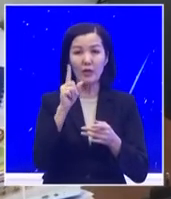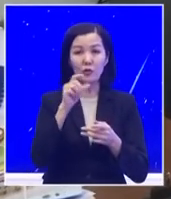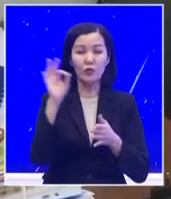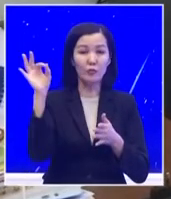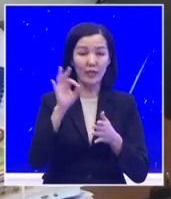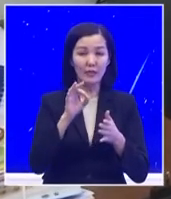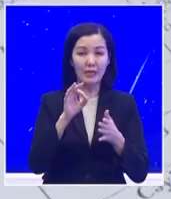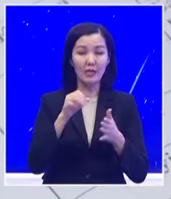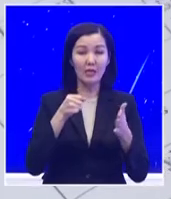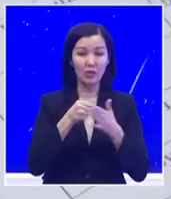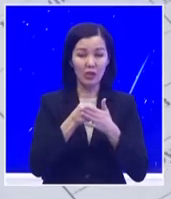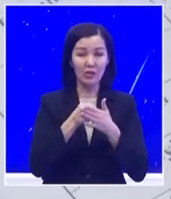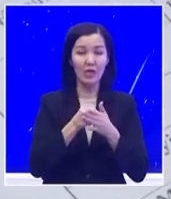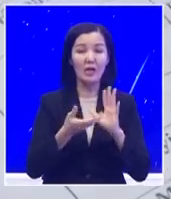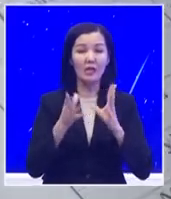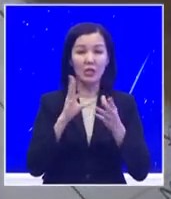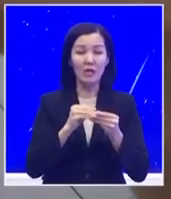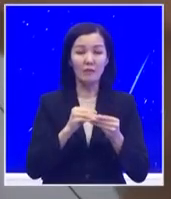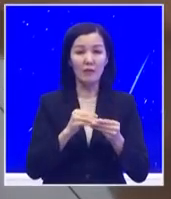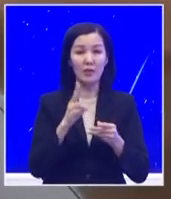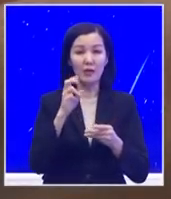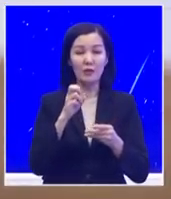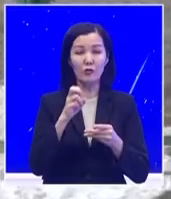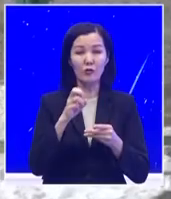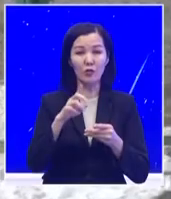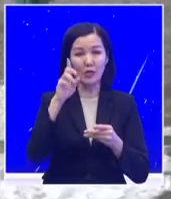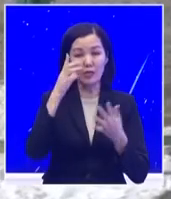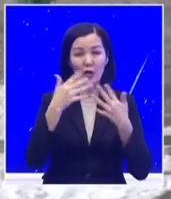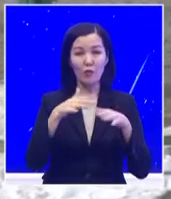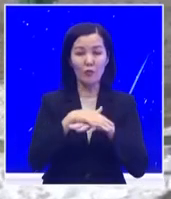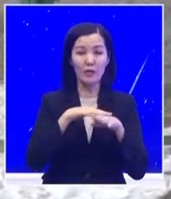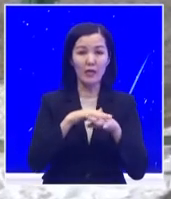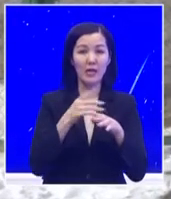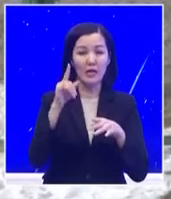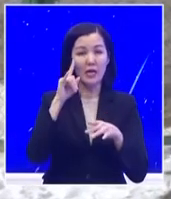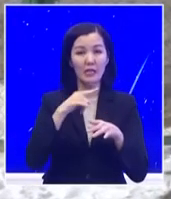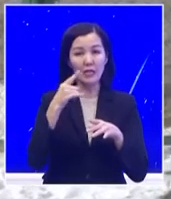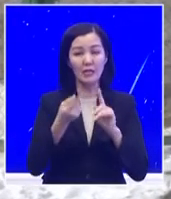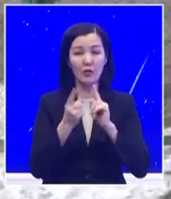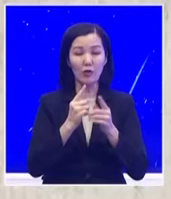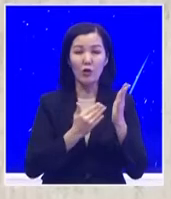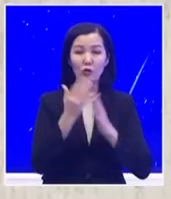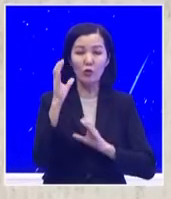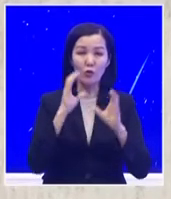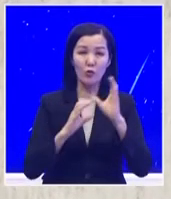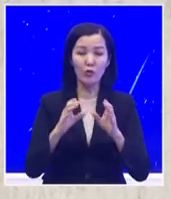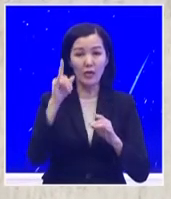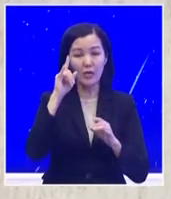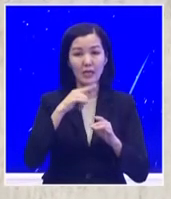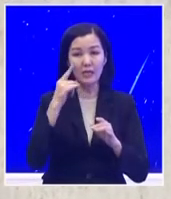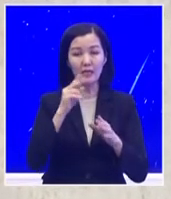100%-ға жетіпті. Жалпы еліміз бойынша 200-ге жуық елді мекен қазақшаланған. Ал жоғары оқу орнында қазақ тілінде білім